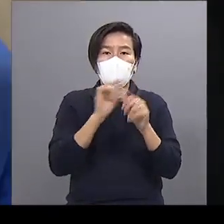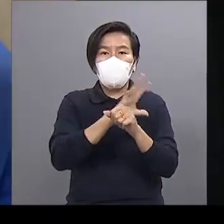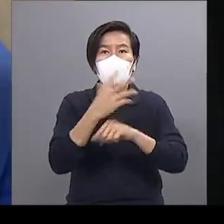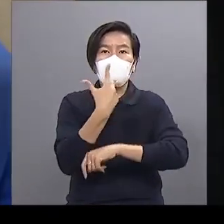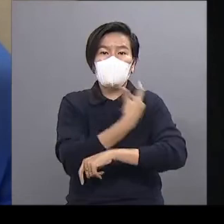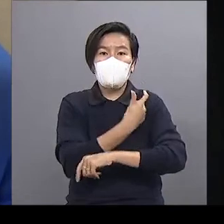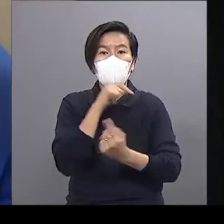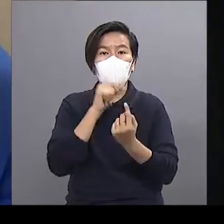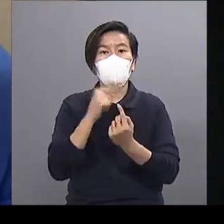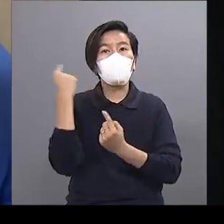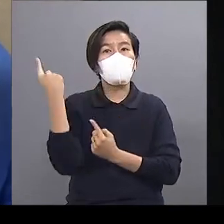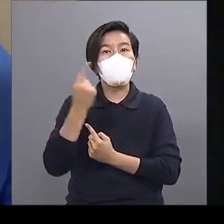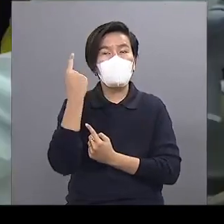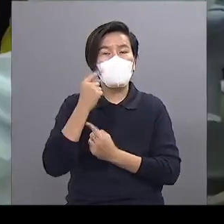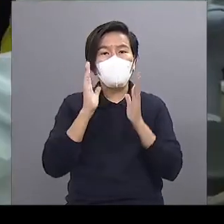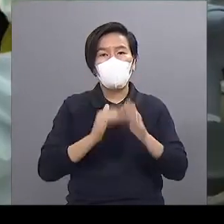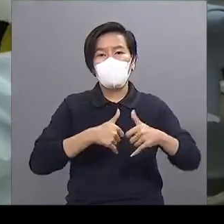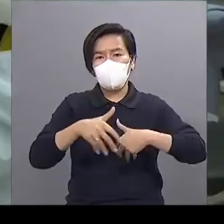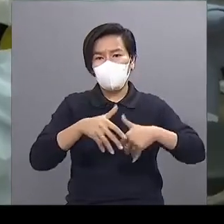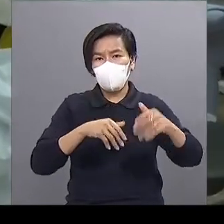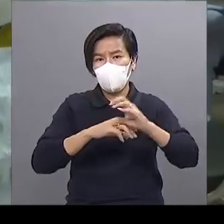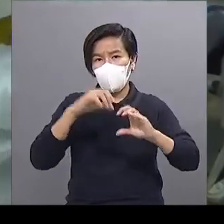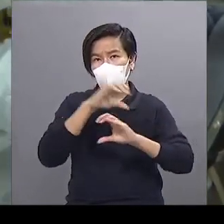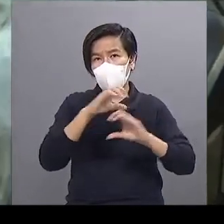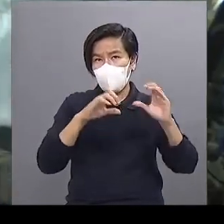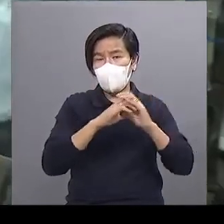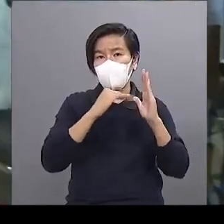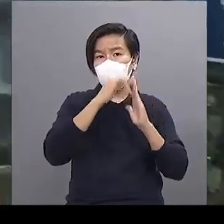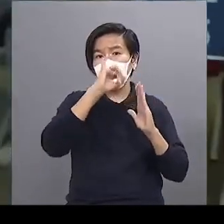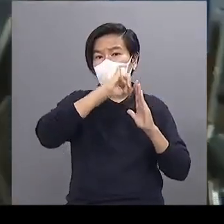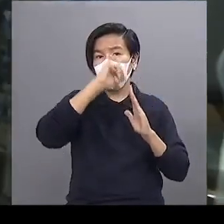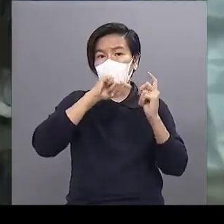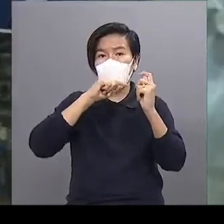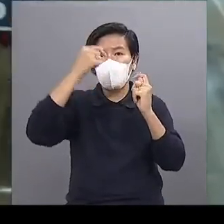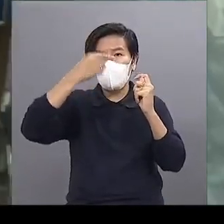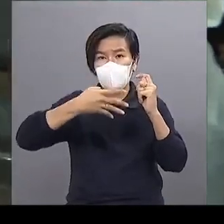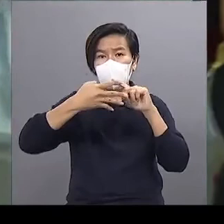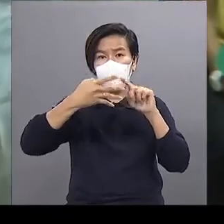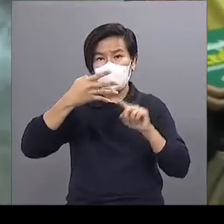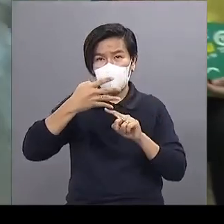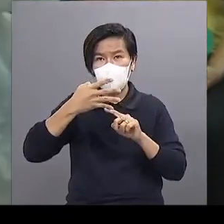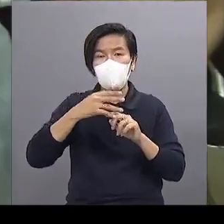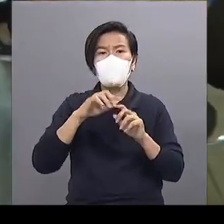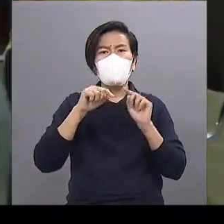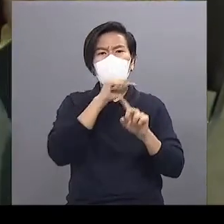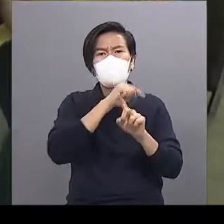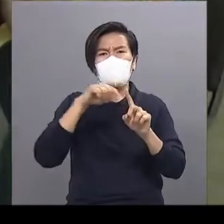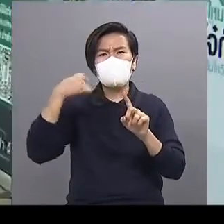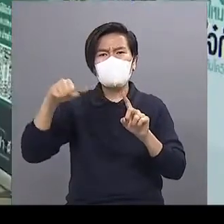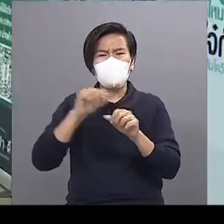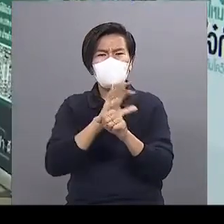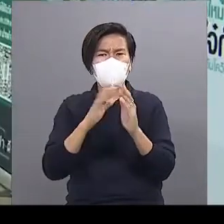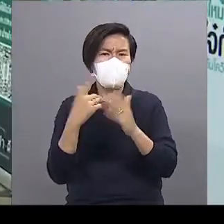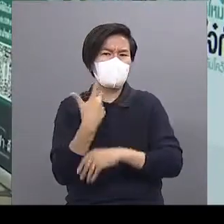เที่ยวและประชาชนในพื้นที่โครงการ Sand Box and silkrouteทั้งสีอำเภอยังไม่ถึงร้อยละ 10ของประชากรเป้าหมาย